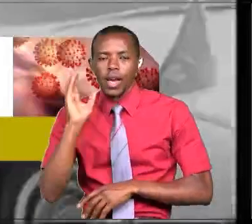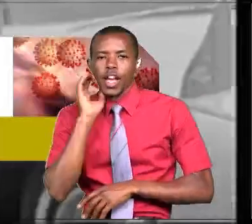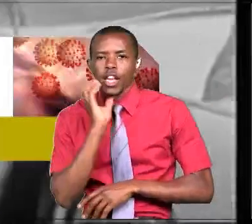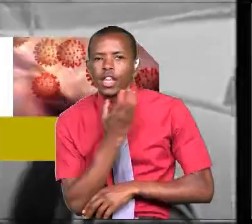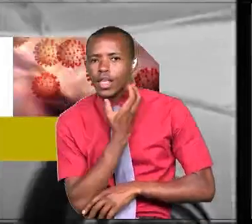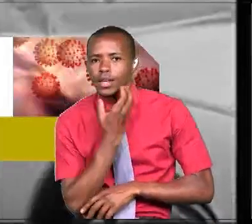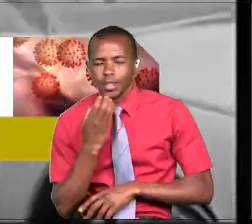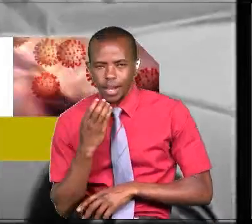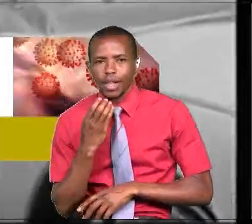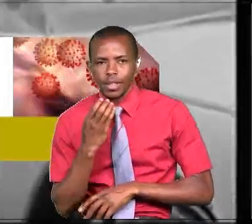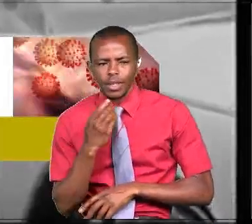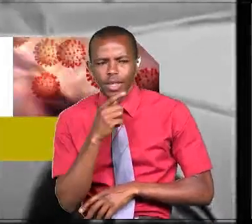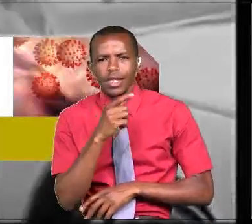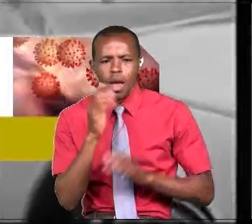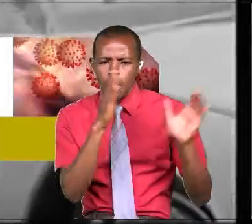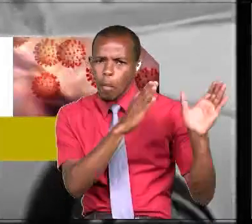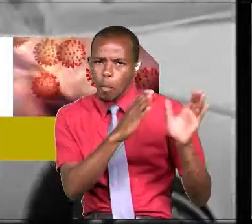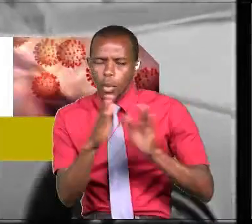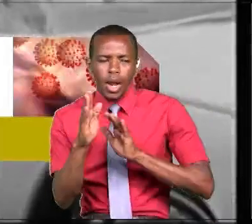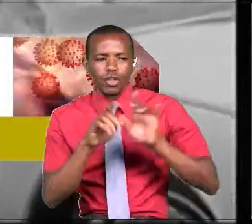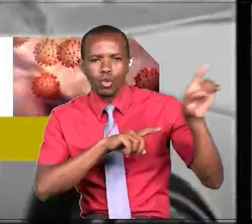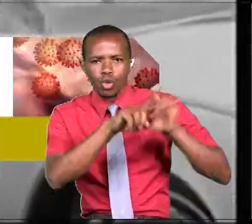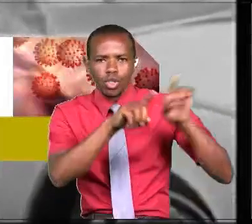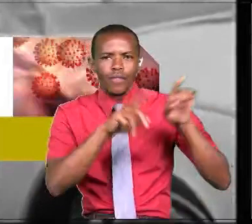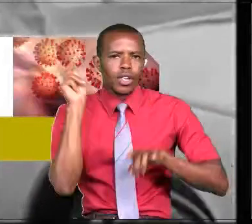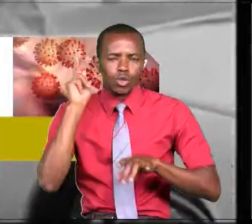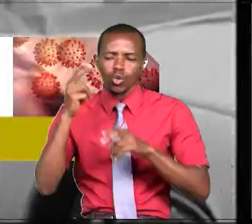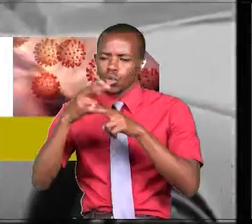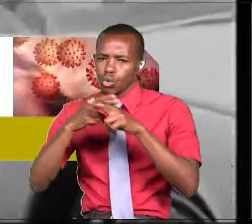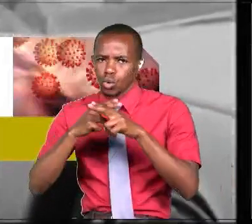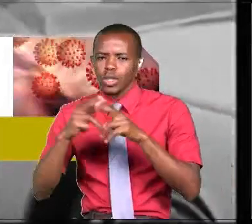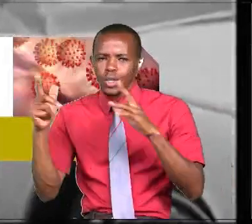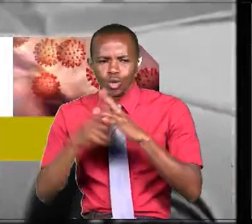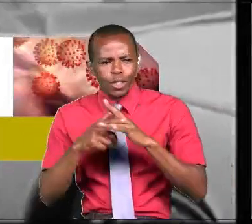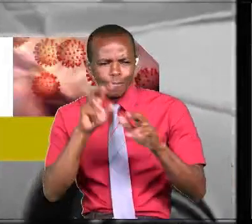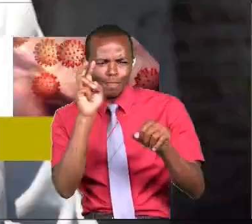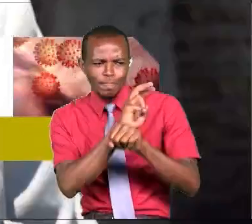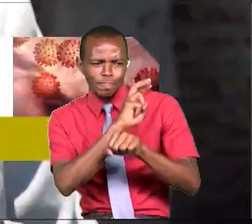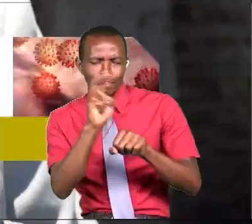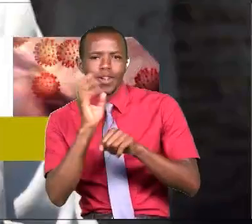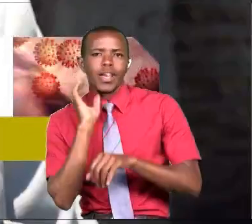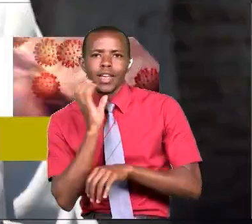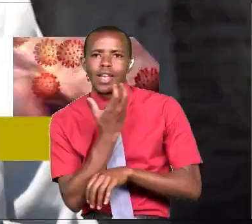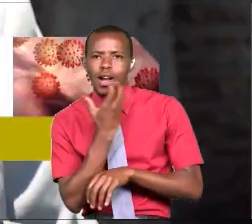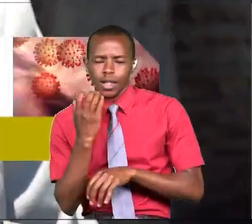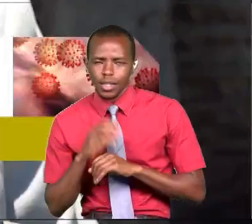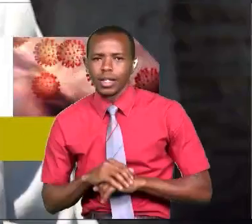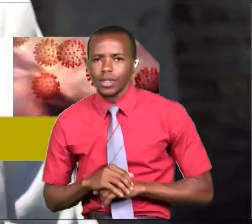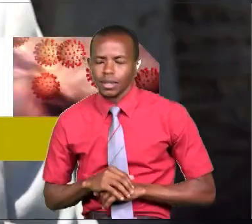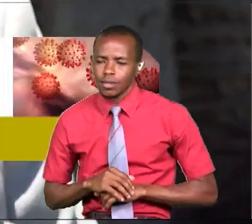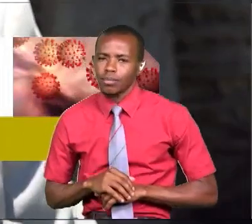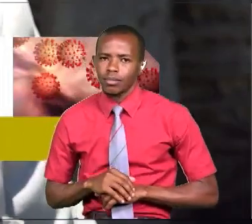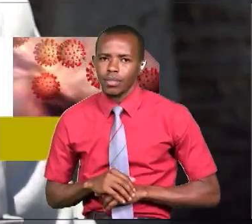wa Maumau alikuwa na nia kuelekea Kisii na punde tu kuanza kumuinda Kenyatta. Jinsi wa Kisii alipopata hiyo